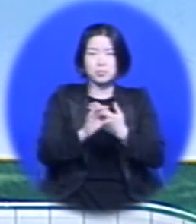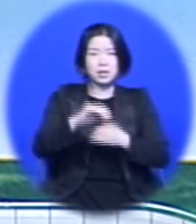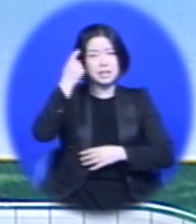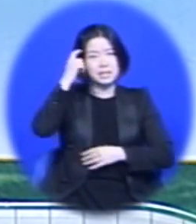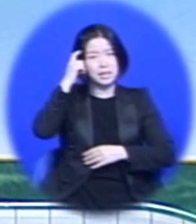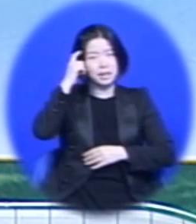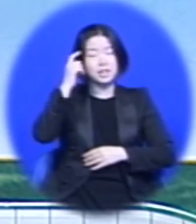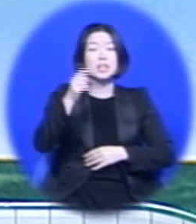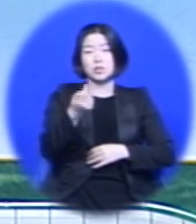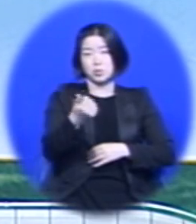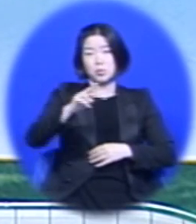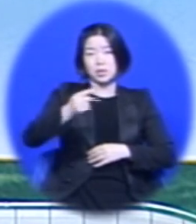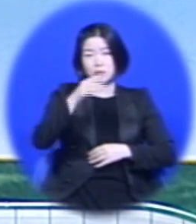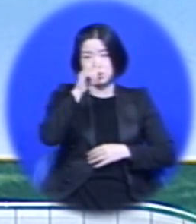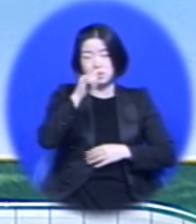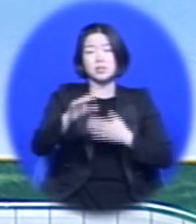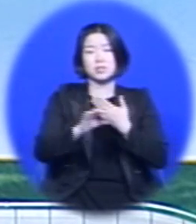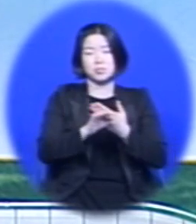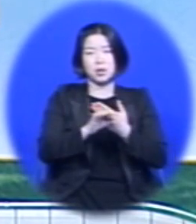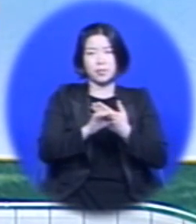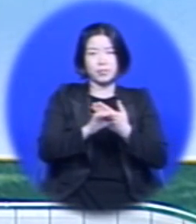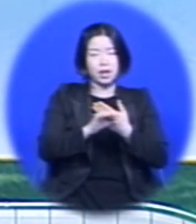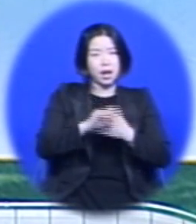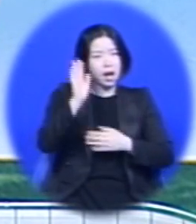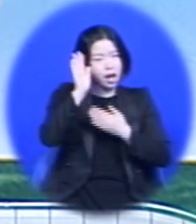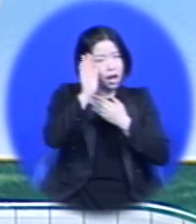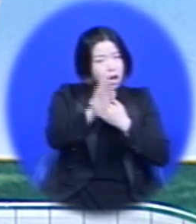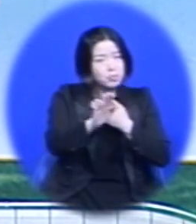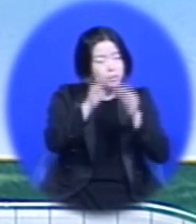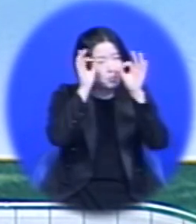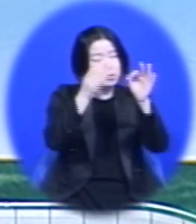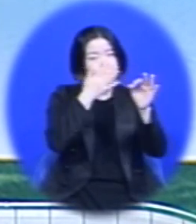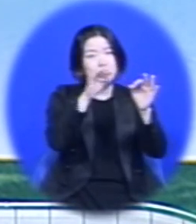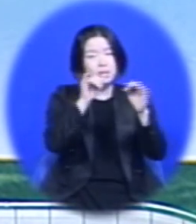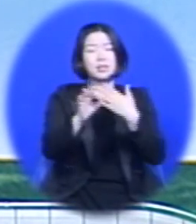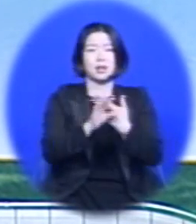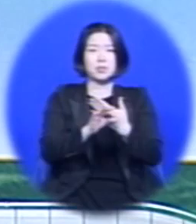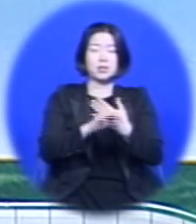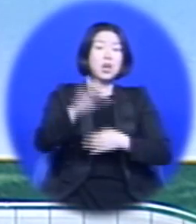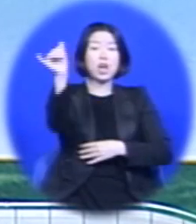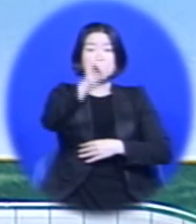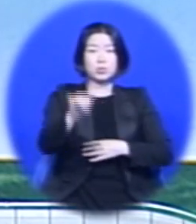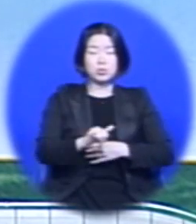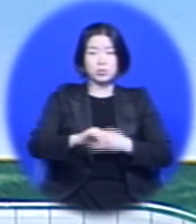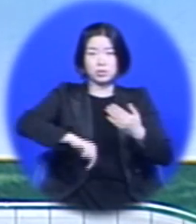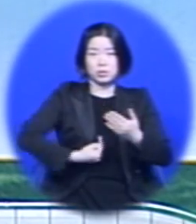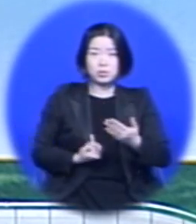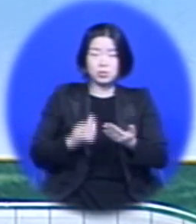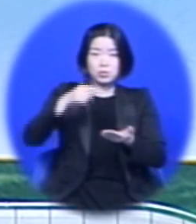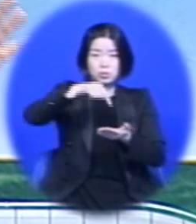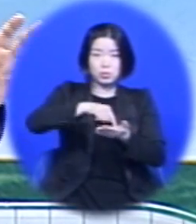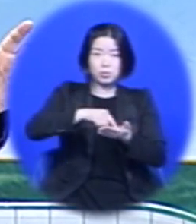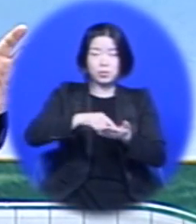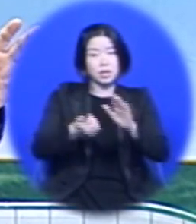생각이 조금이라도 있으면, 정세를 조금이라도 읽을 줄 안다면 조선은 독립할